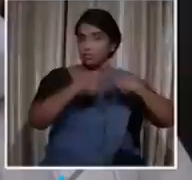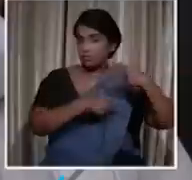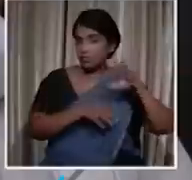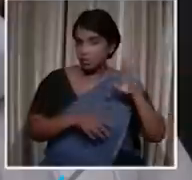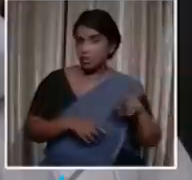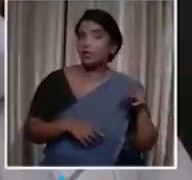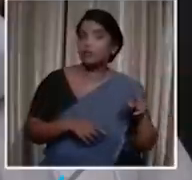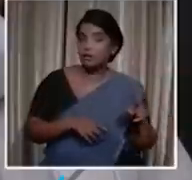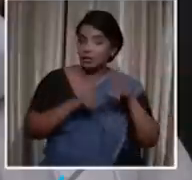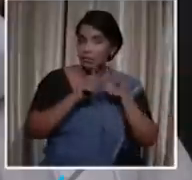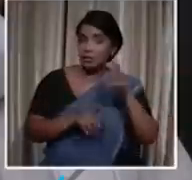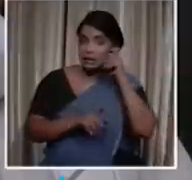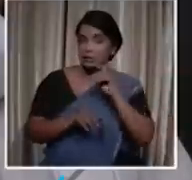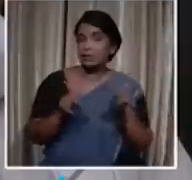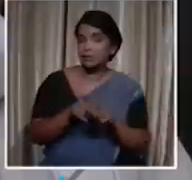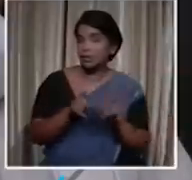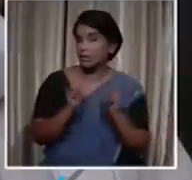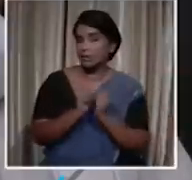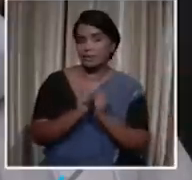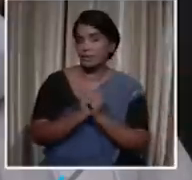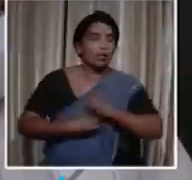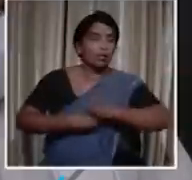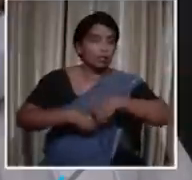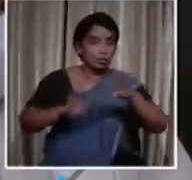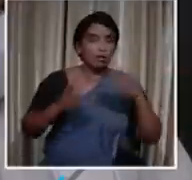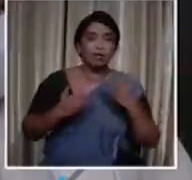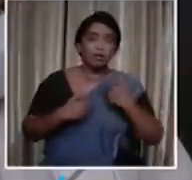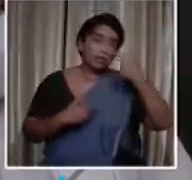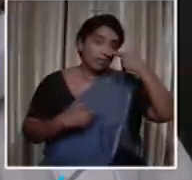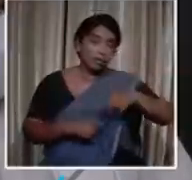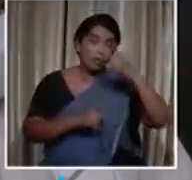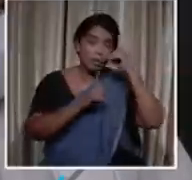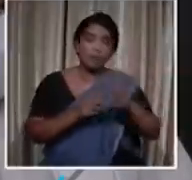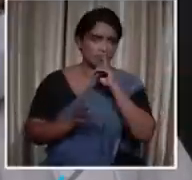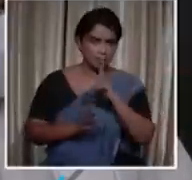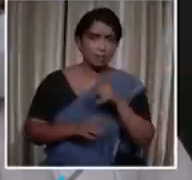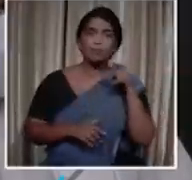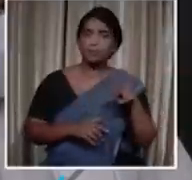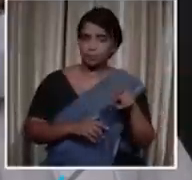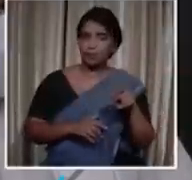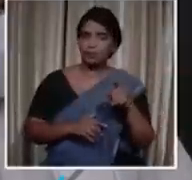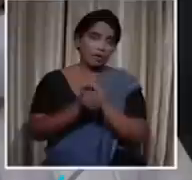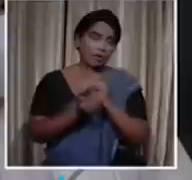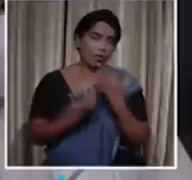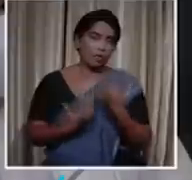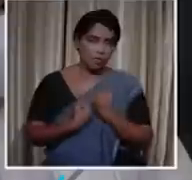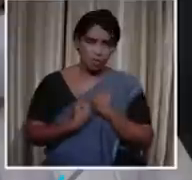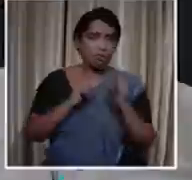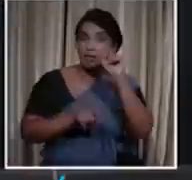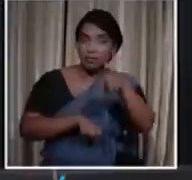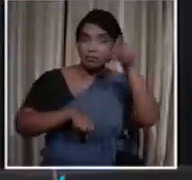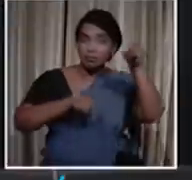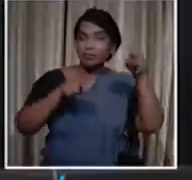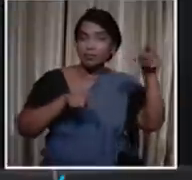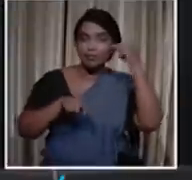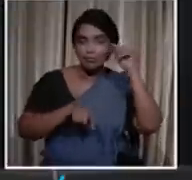කරන්න මෙවැනි ත්‍රස්තවාදී ක්‍රියාකාරී කණ්ඩායම් වලින් වෙන්නේ ඉන්ධන වලින් දුවන තත්ත්වයට රටපත් කරනවා ආරක්ෂා අවශ්‍යයි මේ බලාගාර වලට